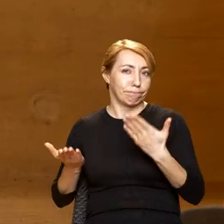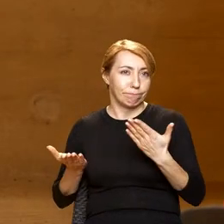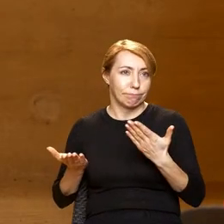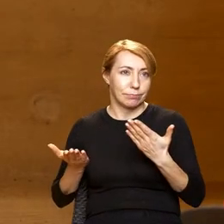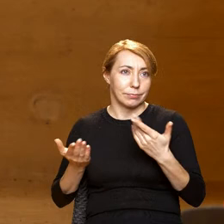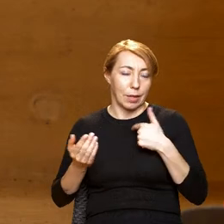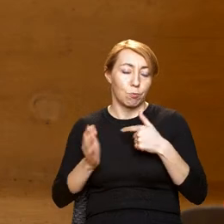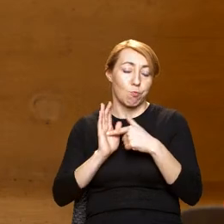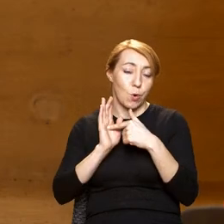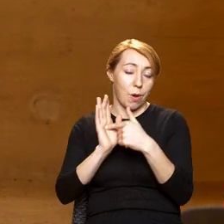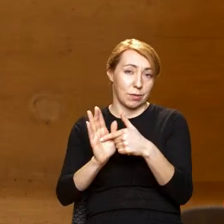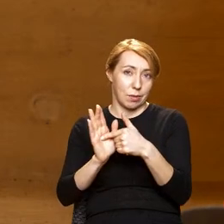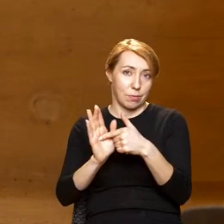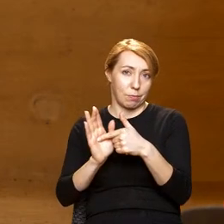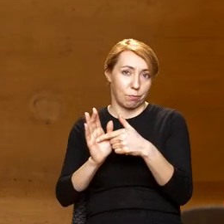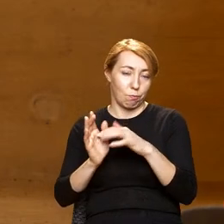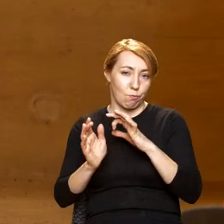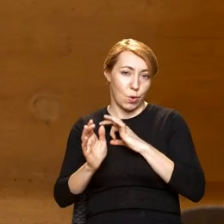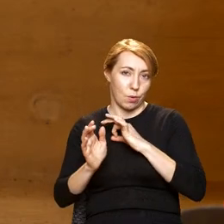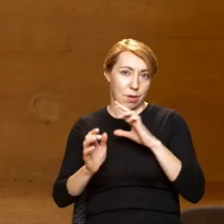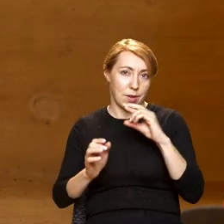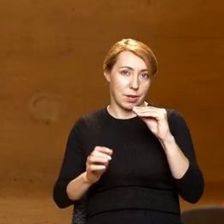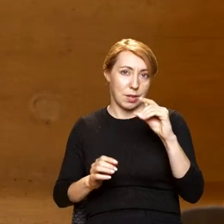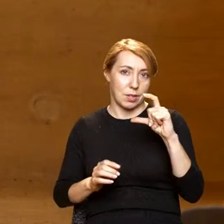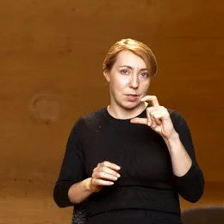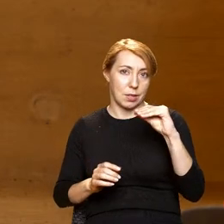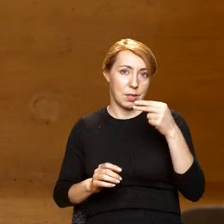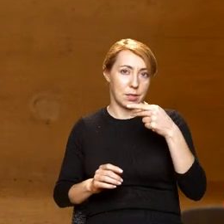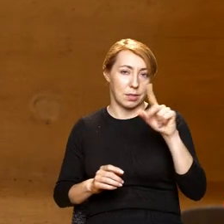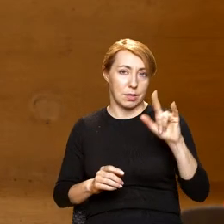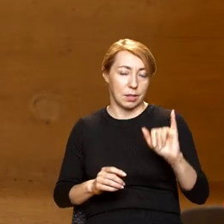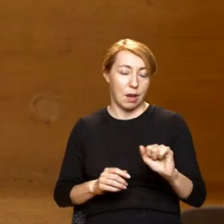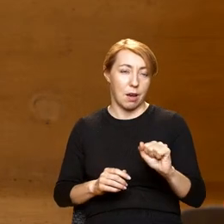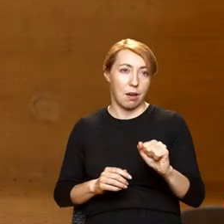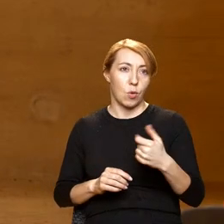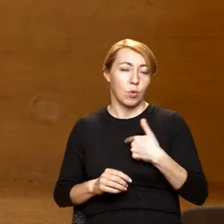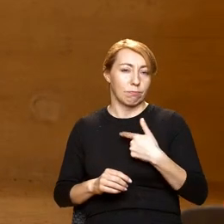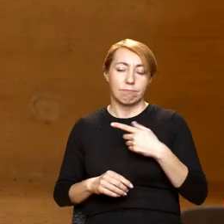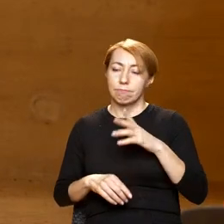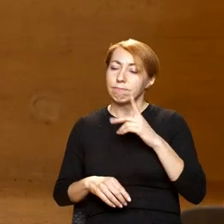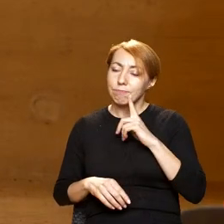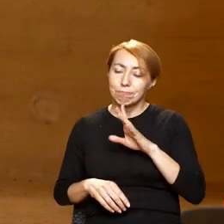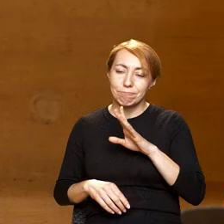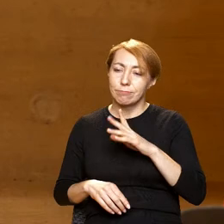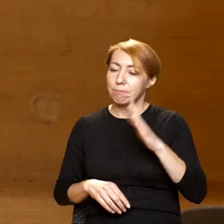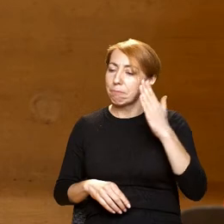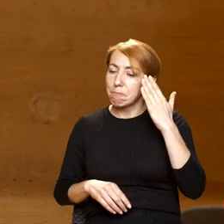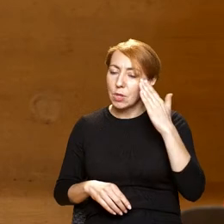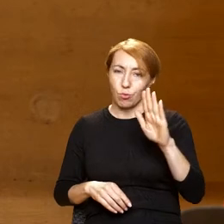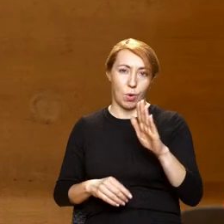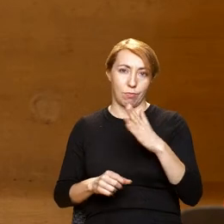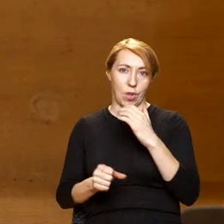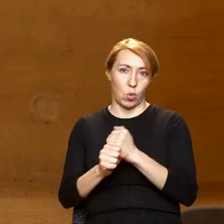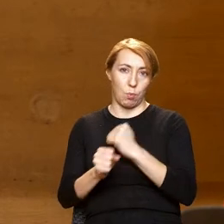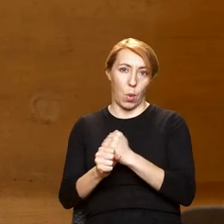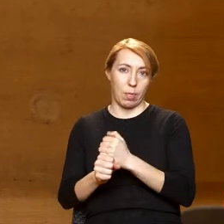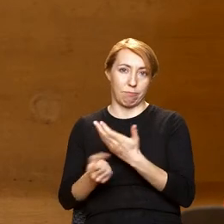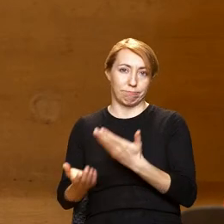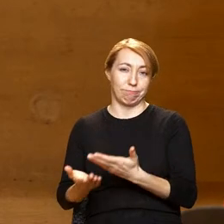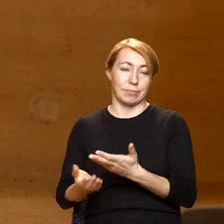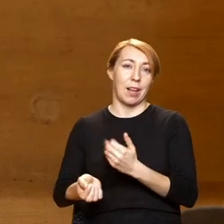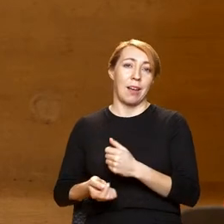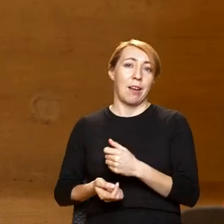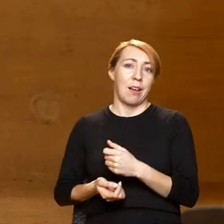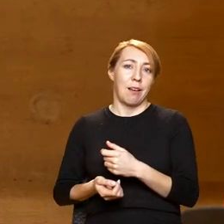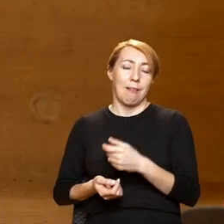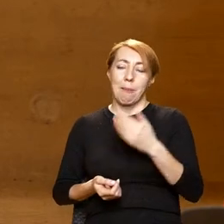w mojej recenzji. Mianowicie no, to jest mistrzowska robota.